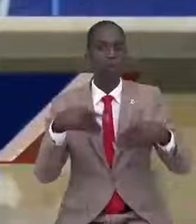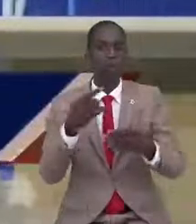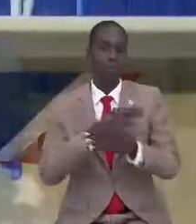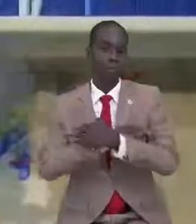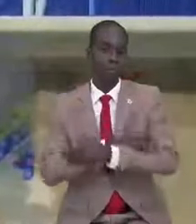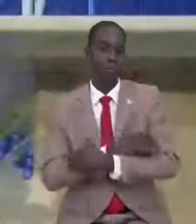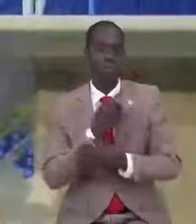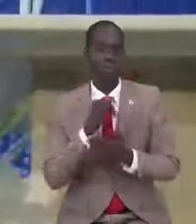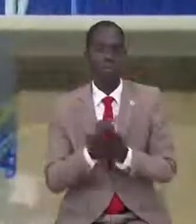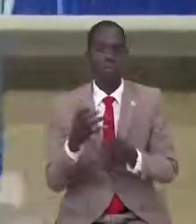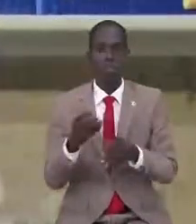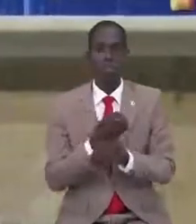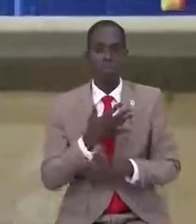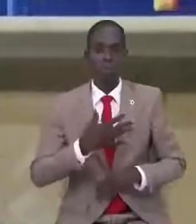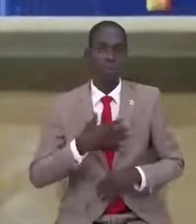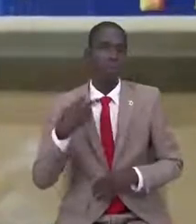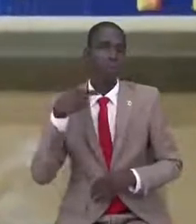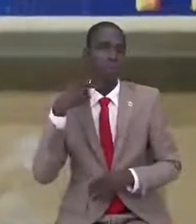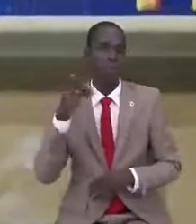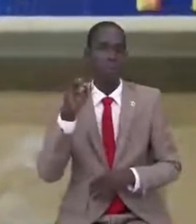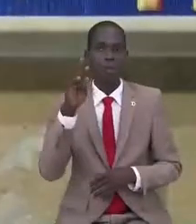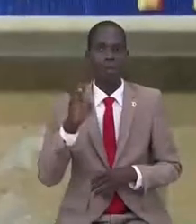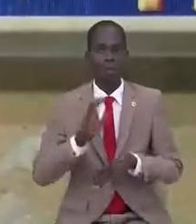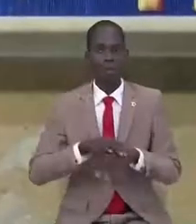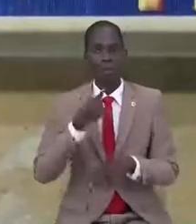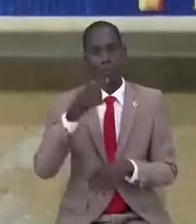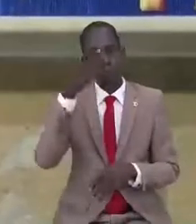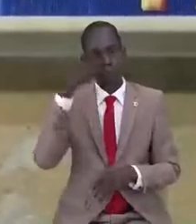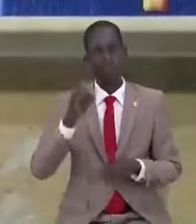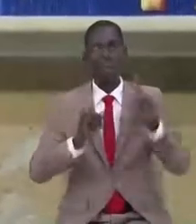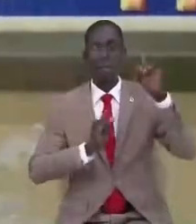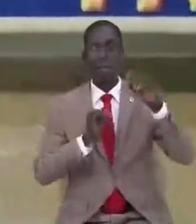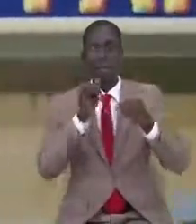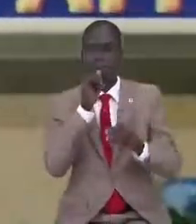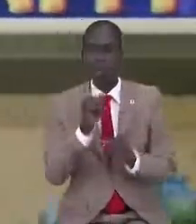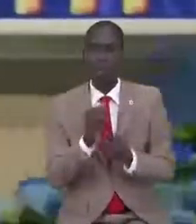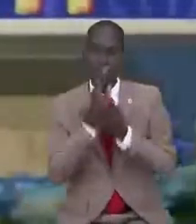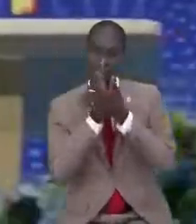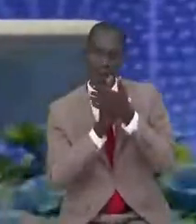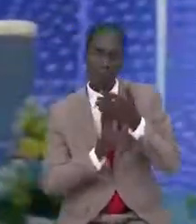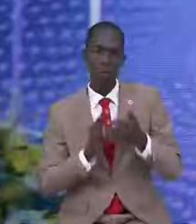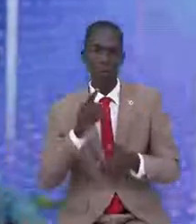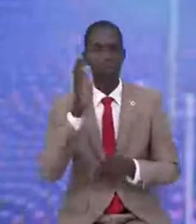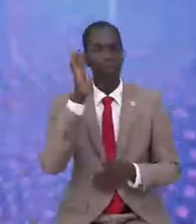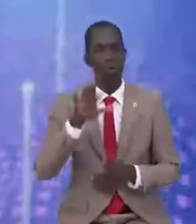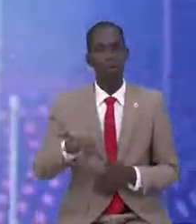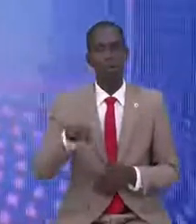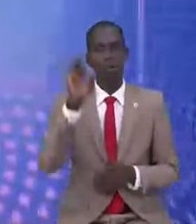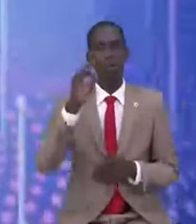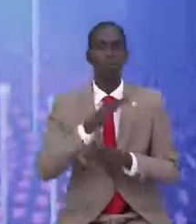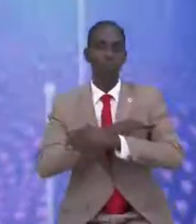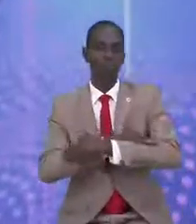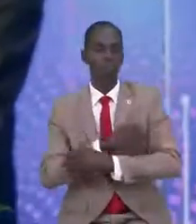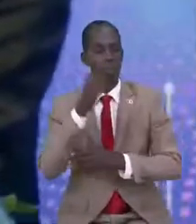« Prenez mes jours sur vous, mon jour sur vous, parce que je suis doux et humble, et vous trouverez du repos pour vos